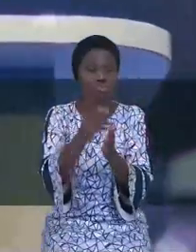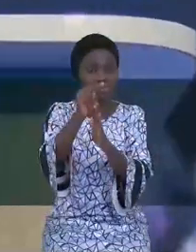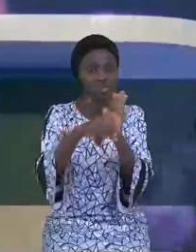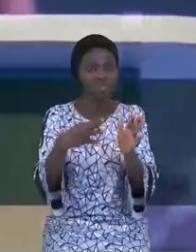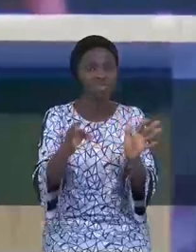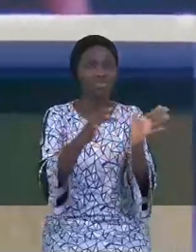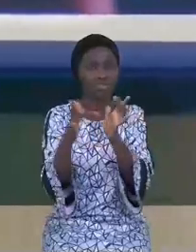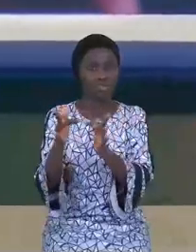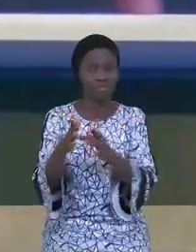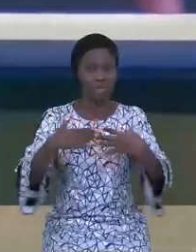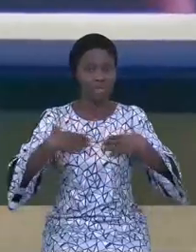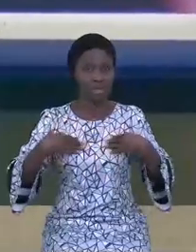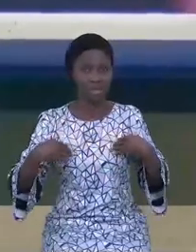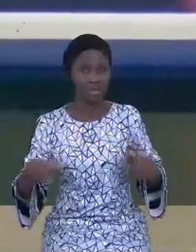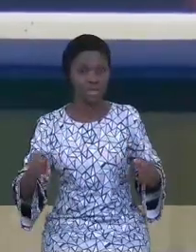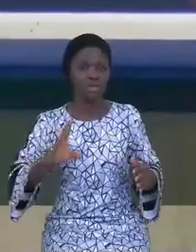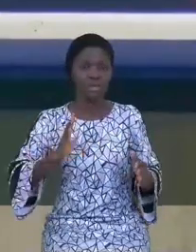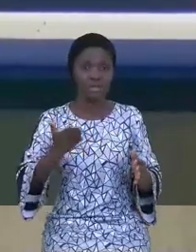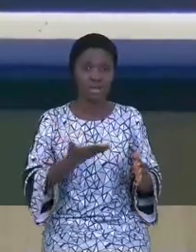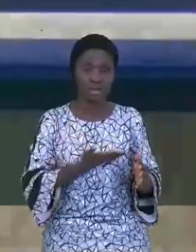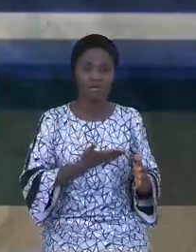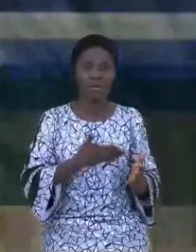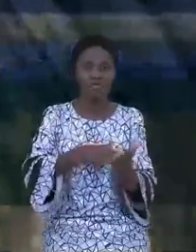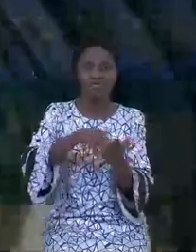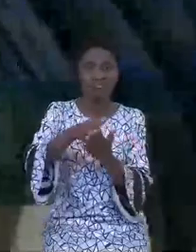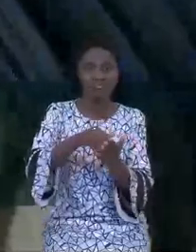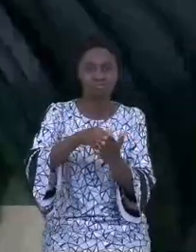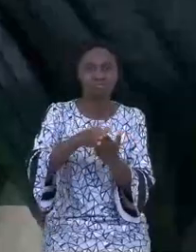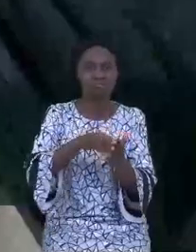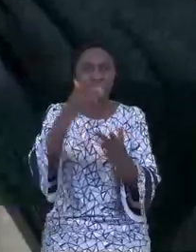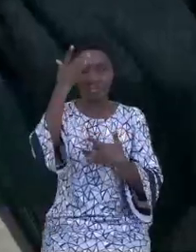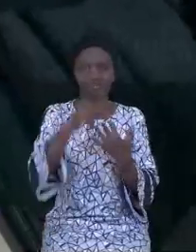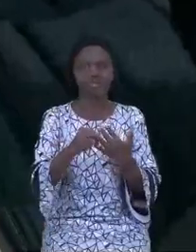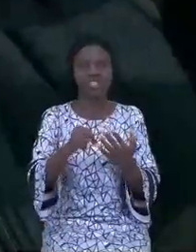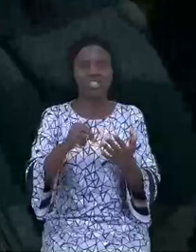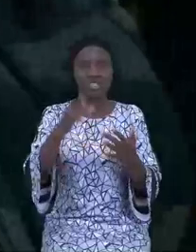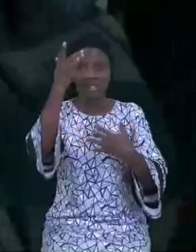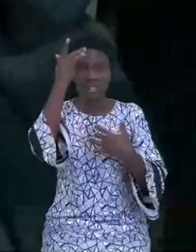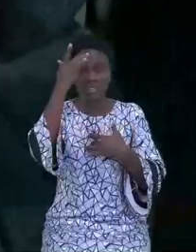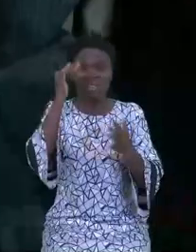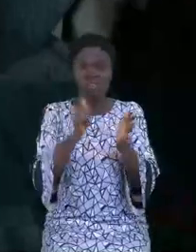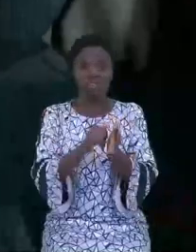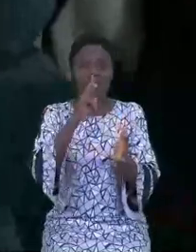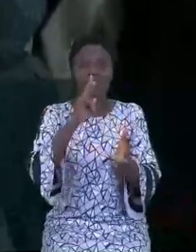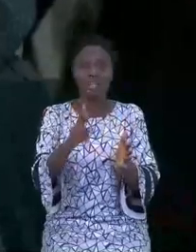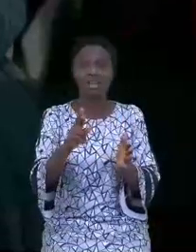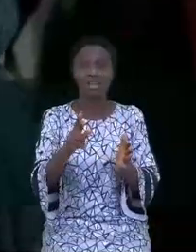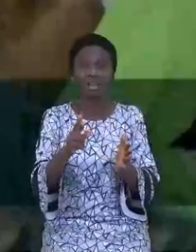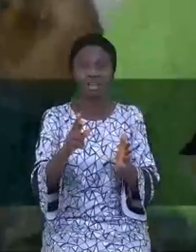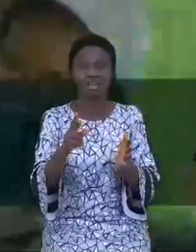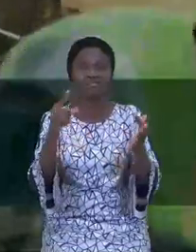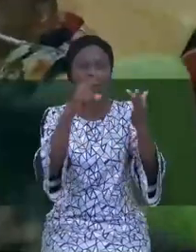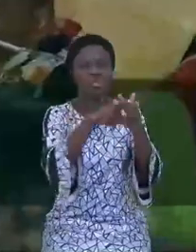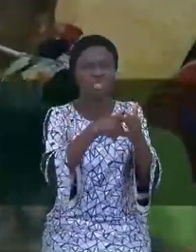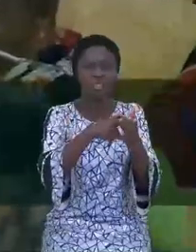guérir nos maladies fatales. Les maladies qui sont fatales, nos maladies qui semblent